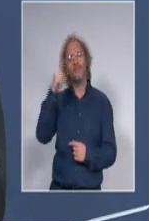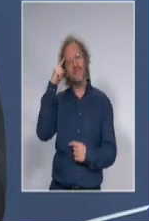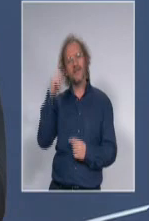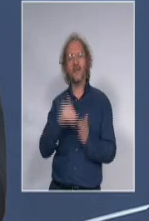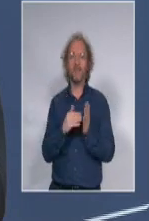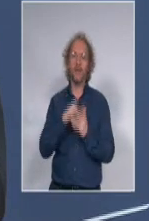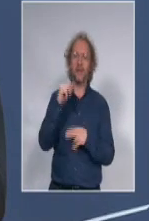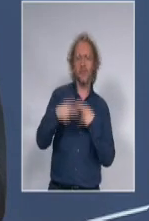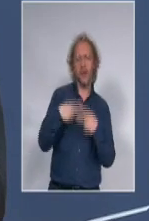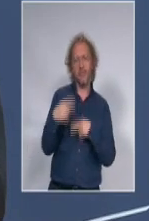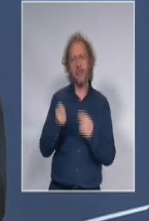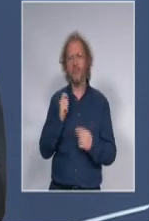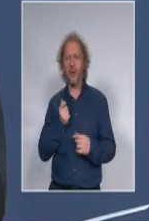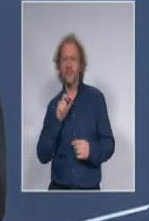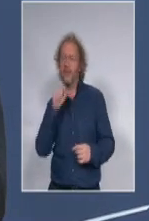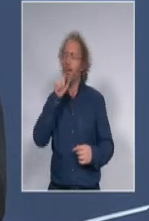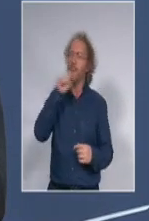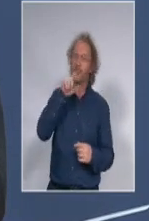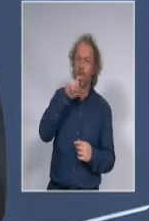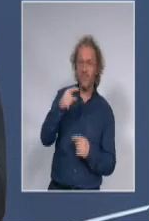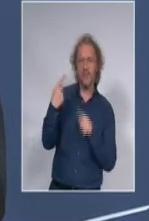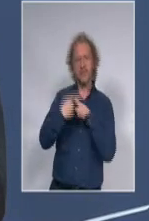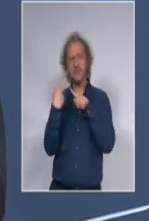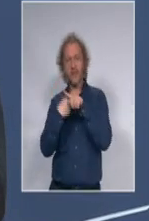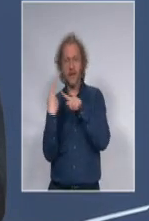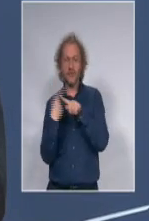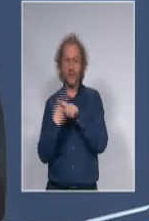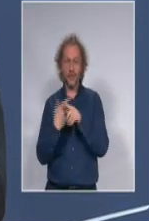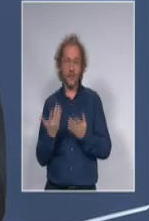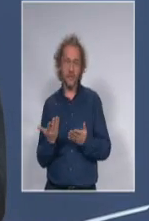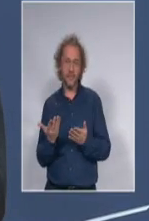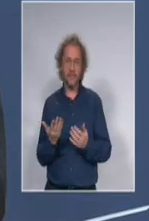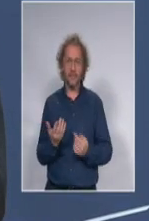bi njih zaštitili. Zato što još nisu videli kako to izgleda.